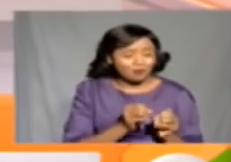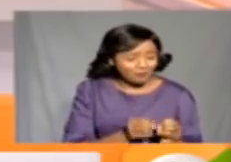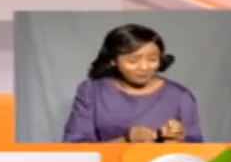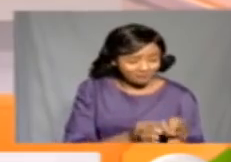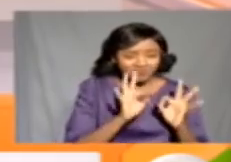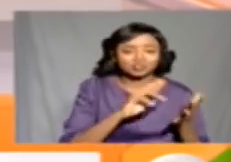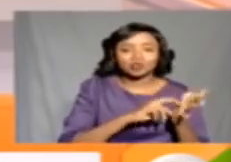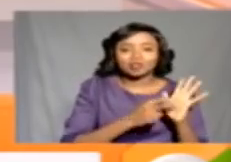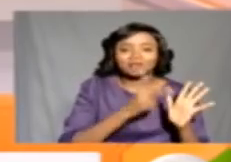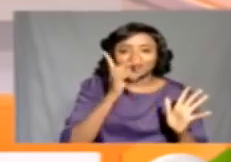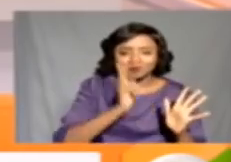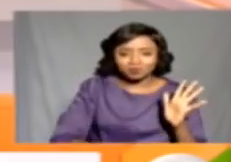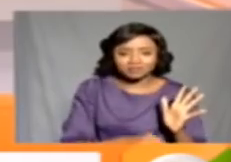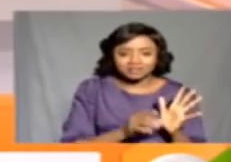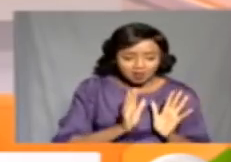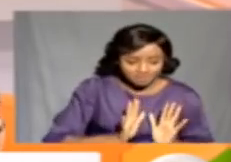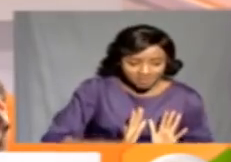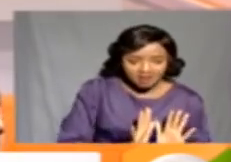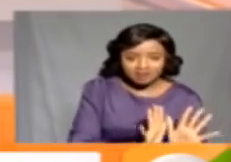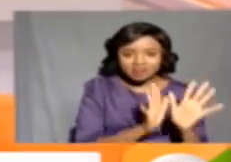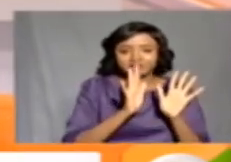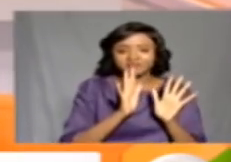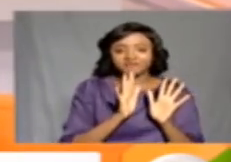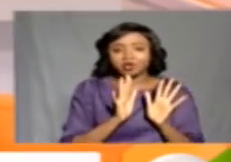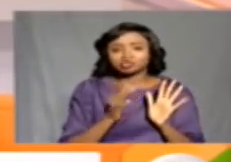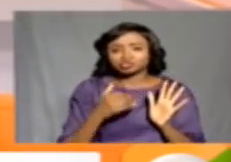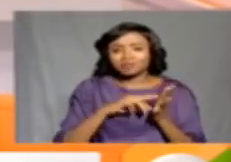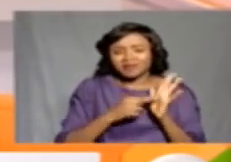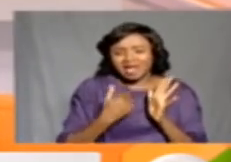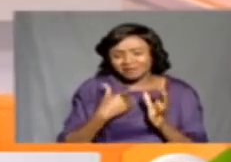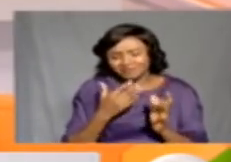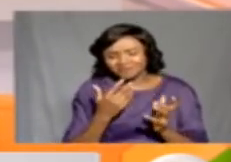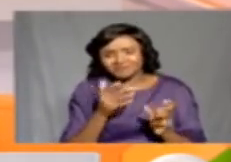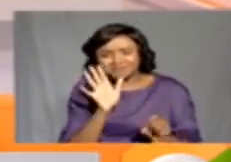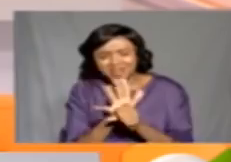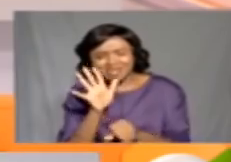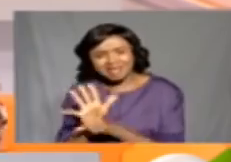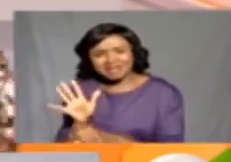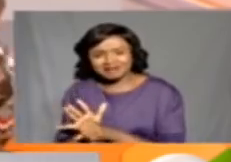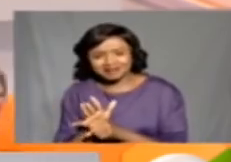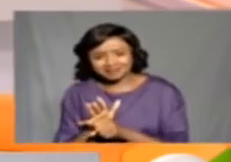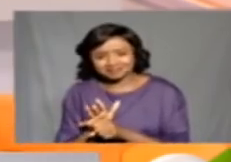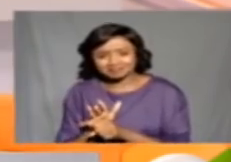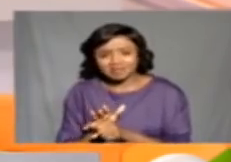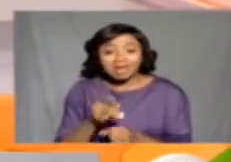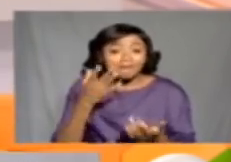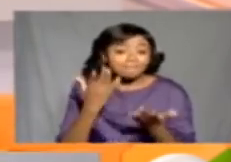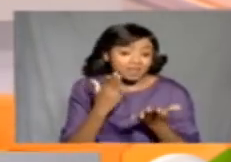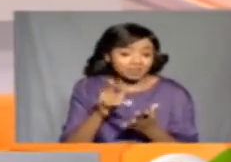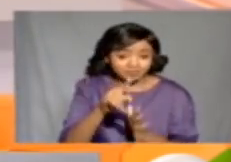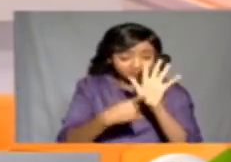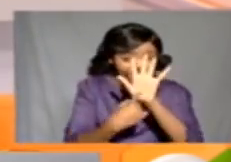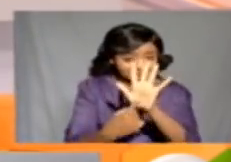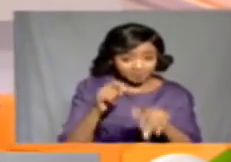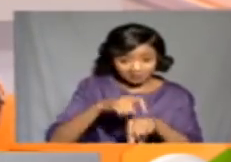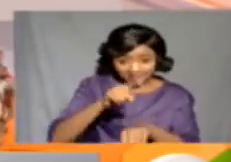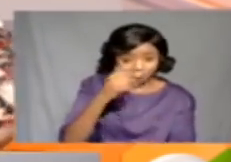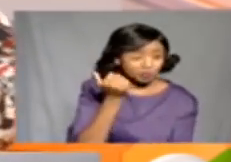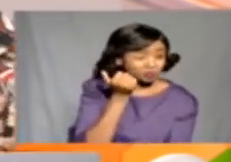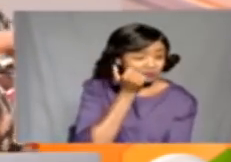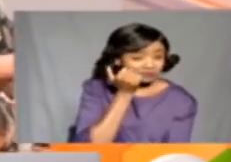ondokea. Tokea kuwa. Kwa hivyo kuna maana nyingi zinazotumika katika neno hilo. Ukiwa mgonjwa kwa mfano,